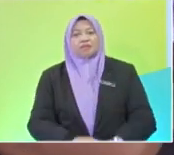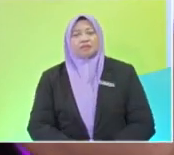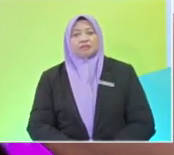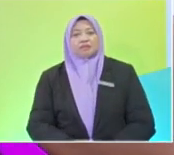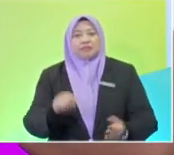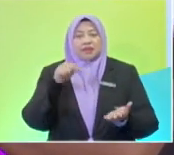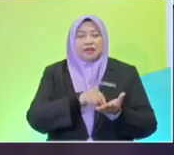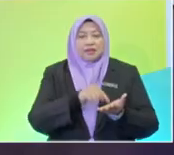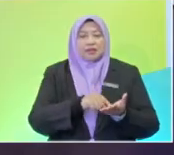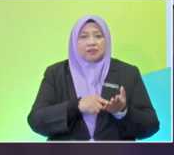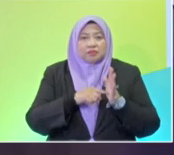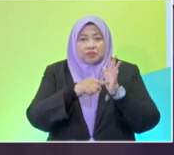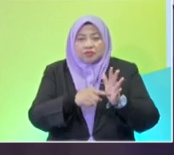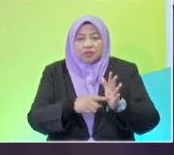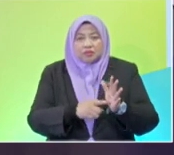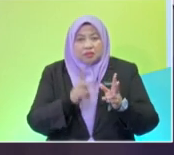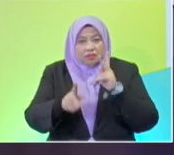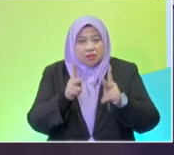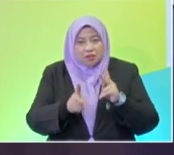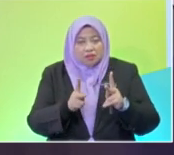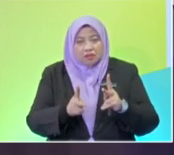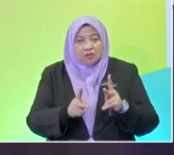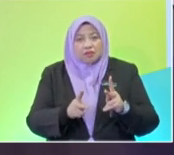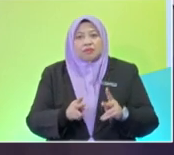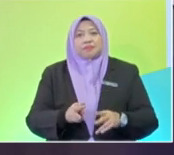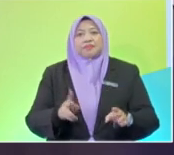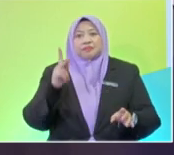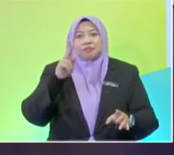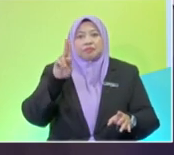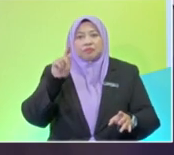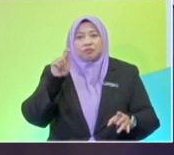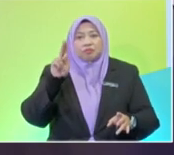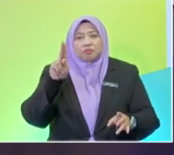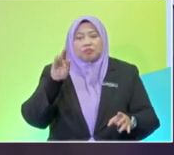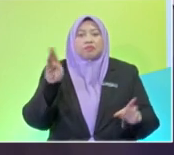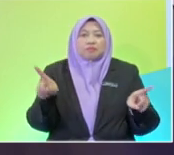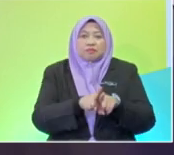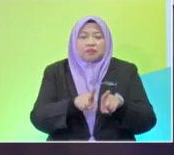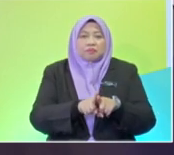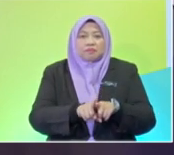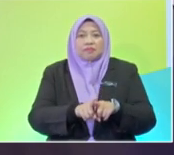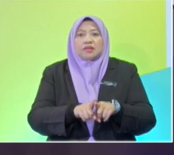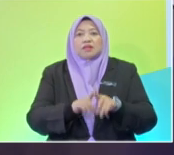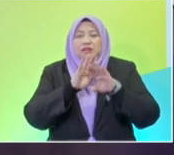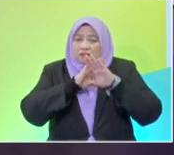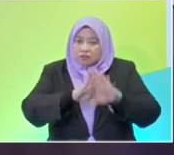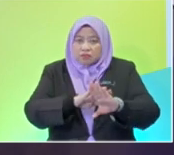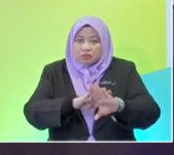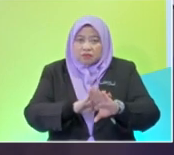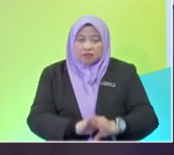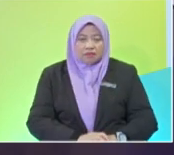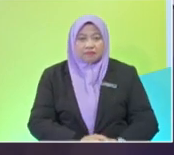menunjukkan kalau kutuk bertemu kutub yang sama dia akan menarik ke menolak